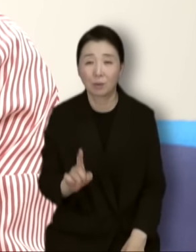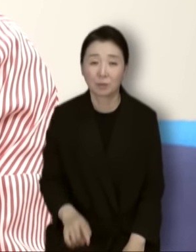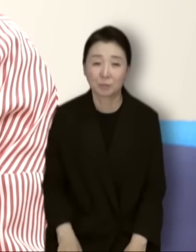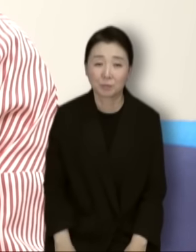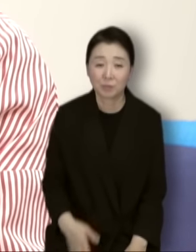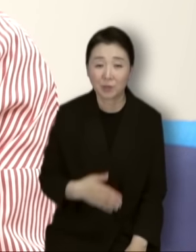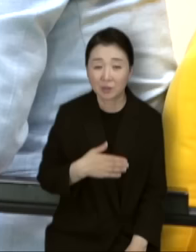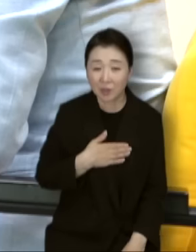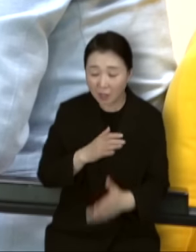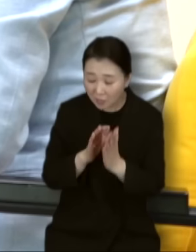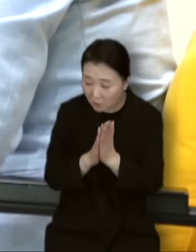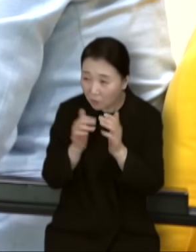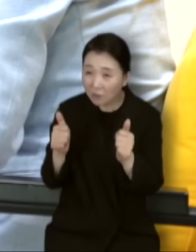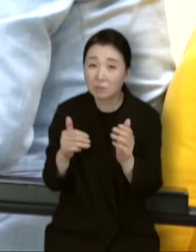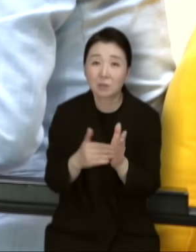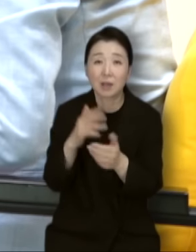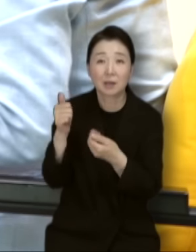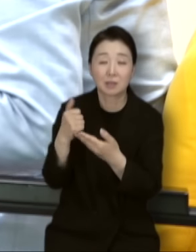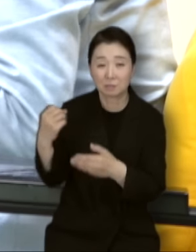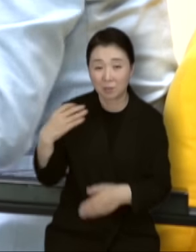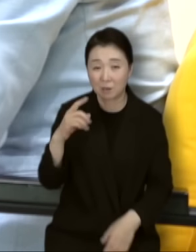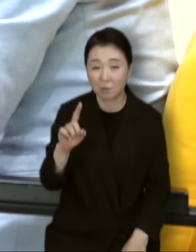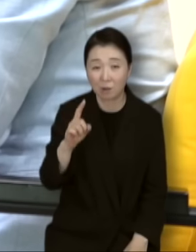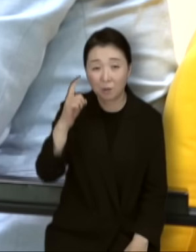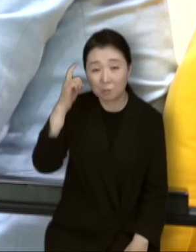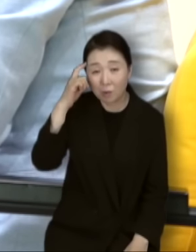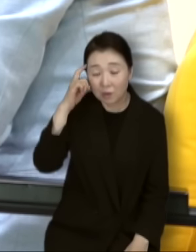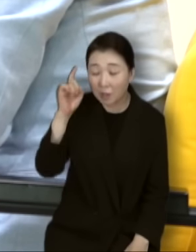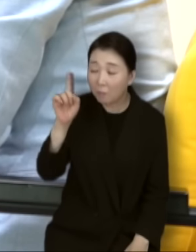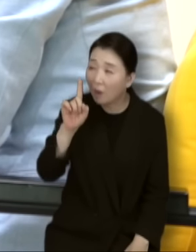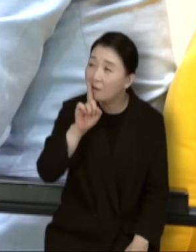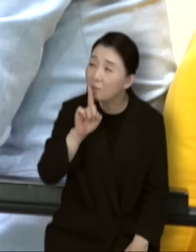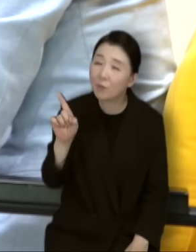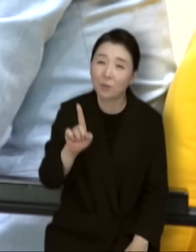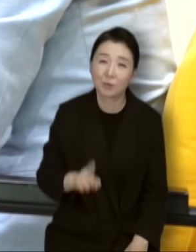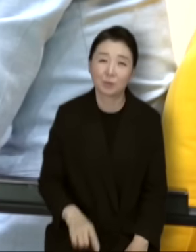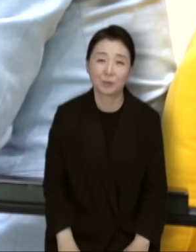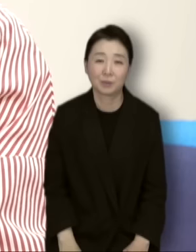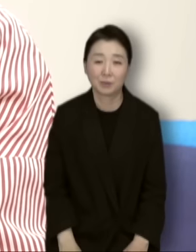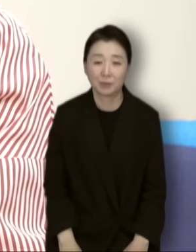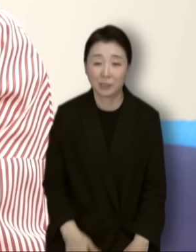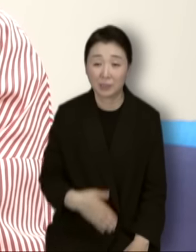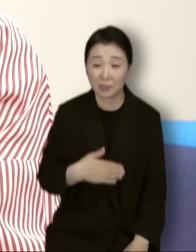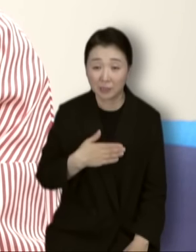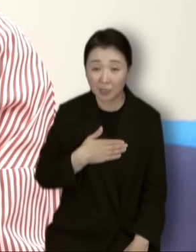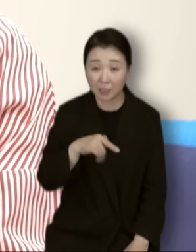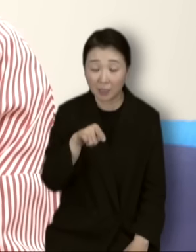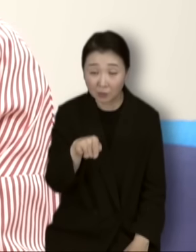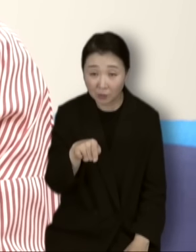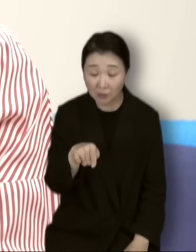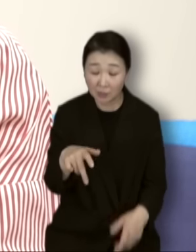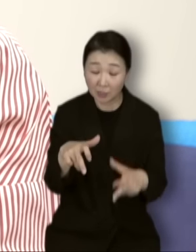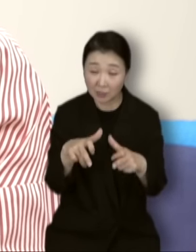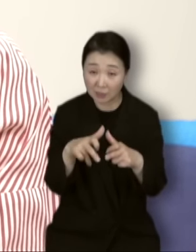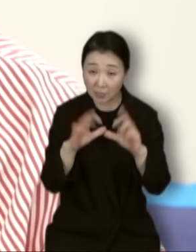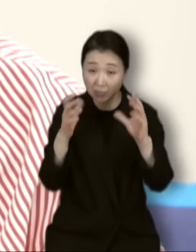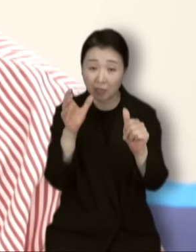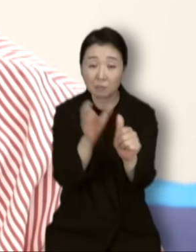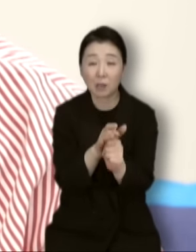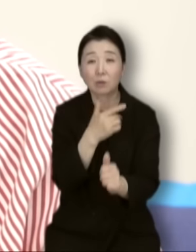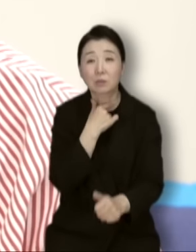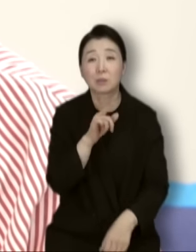두셔야 됩니까 내가 얼마나 기도를 했는데 그랬더니 하나님이 머리에 무슨 이야기를 들려 주시냐고 사실은 너한테